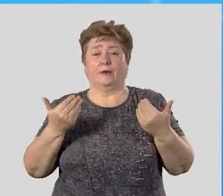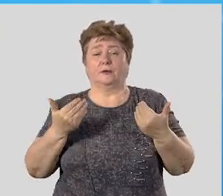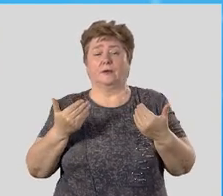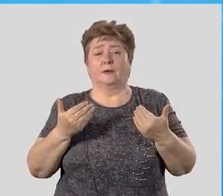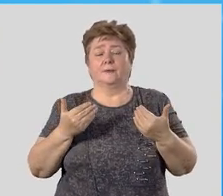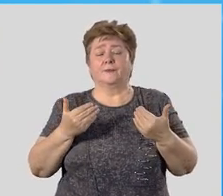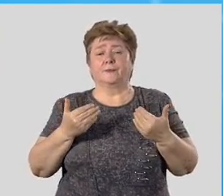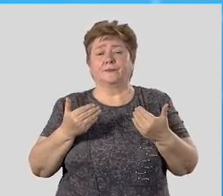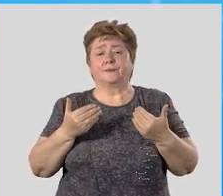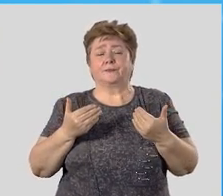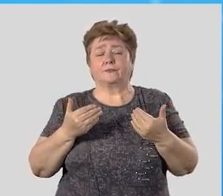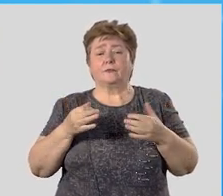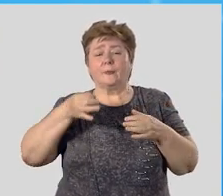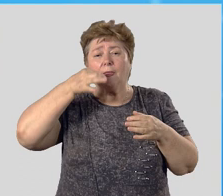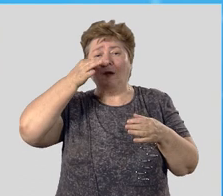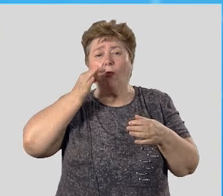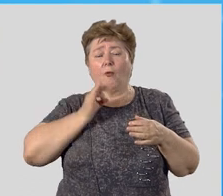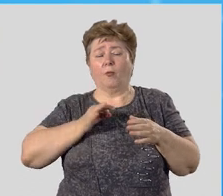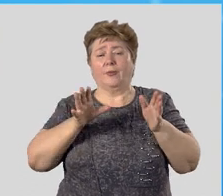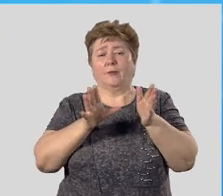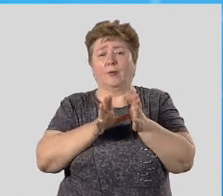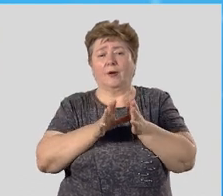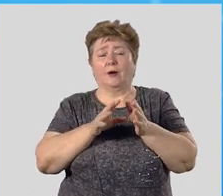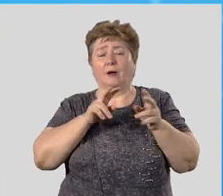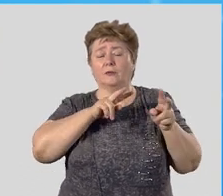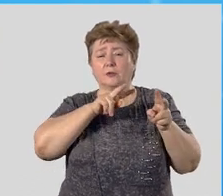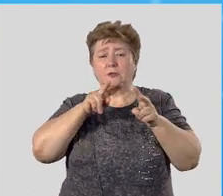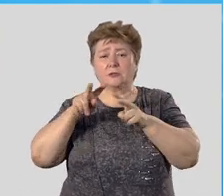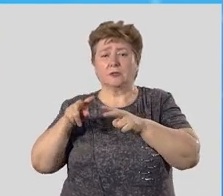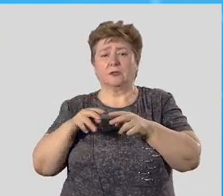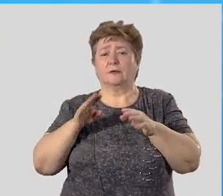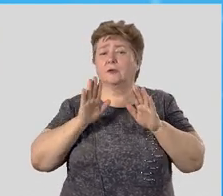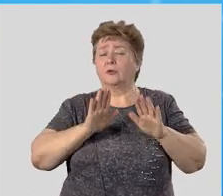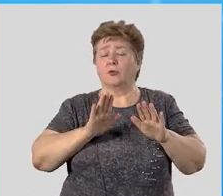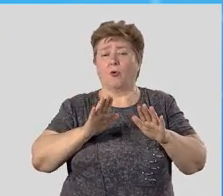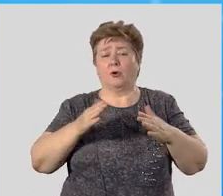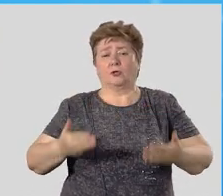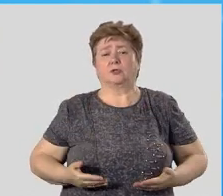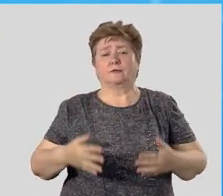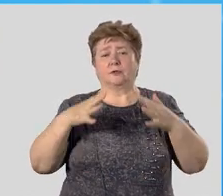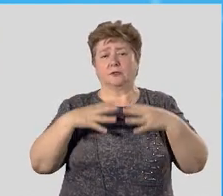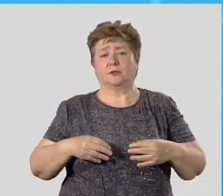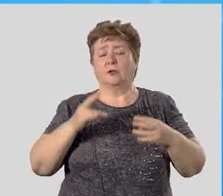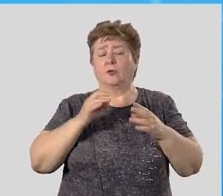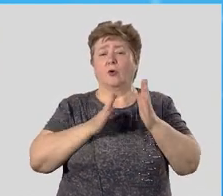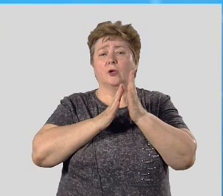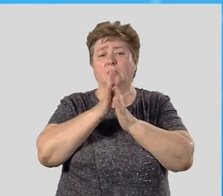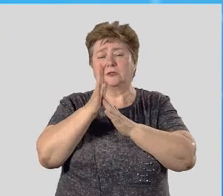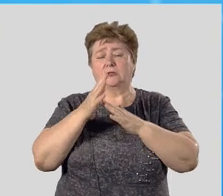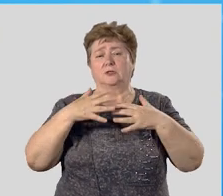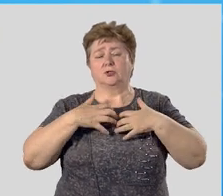проводят. Опыты помогают исследовать не только живые тела, но и